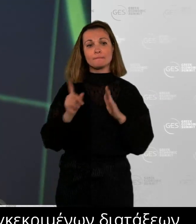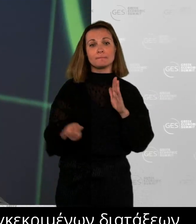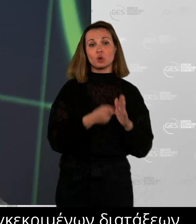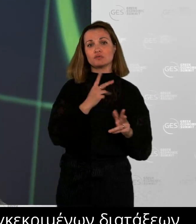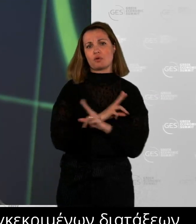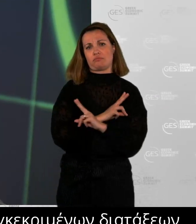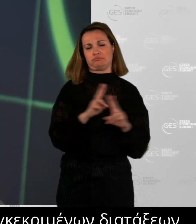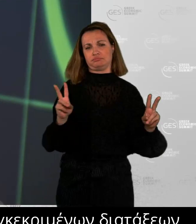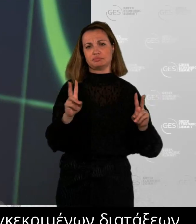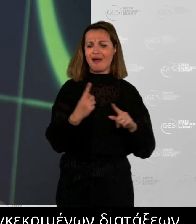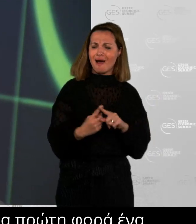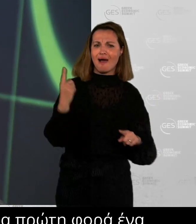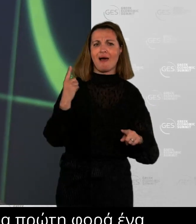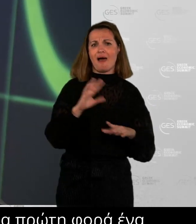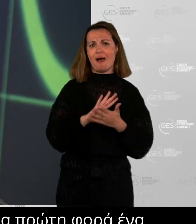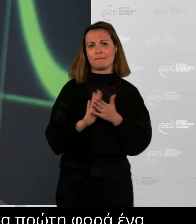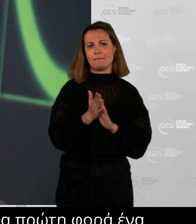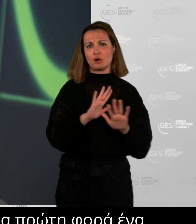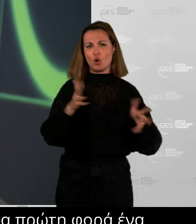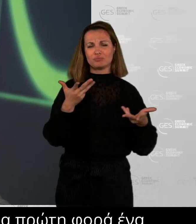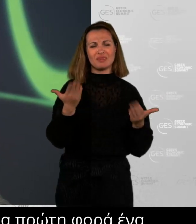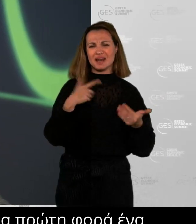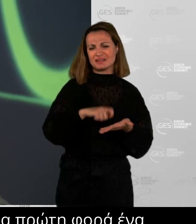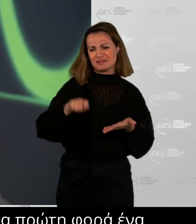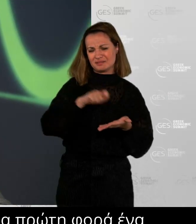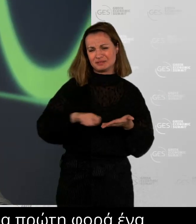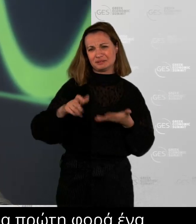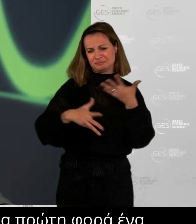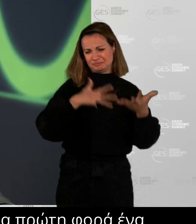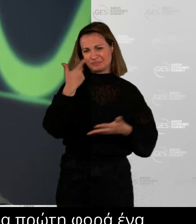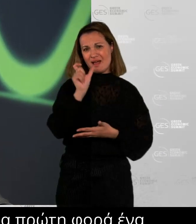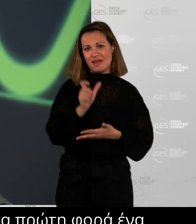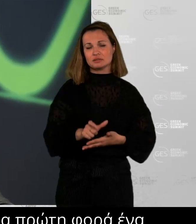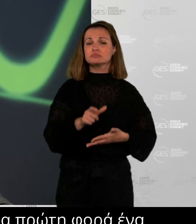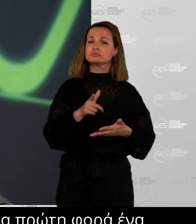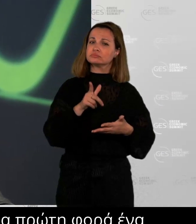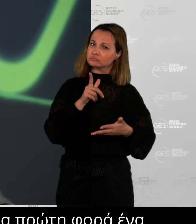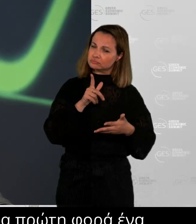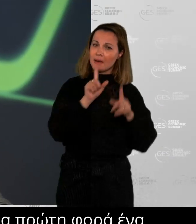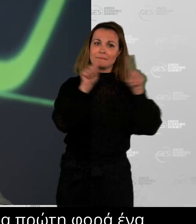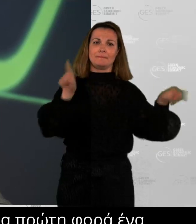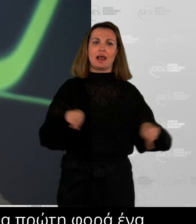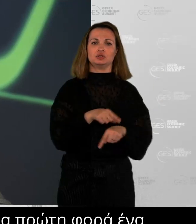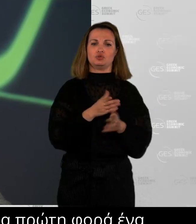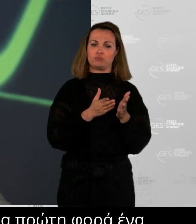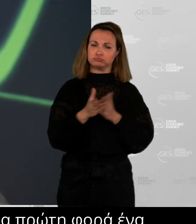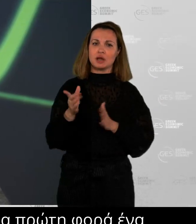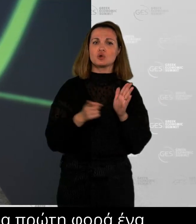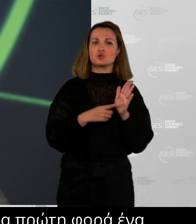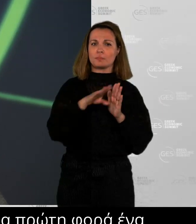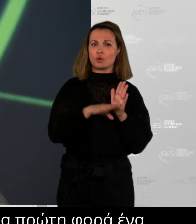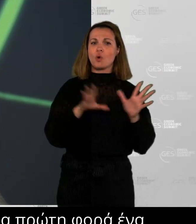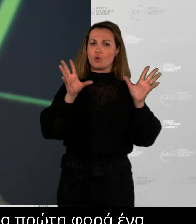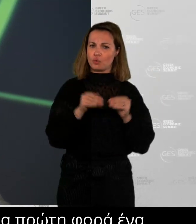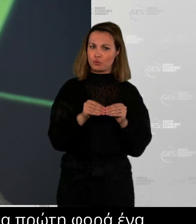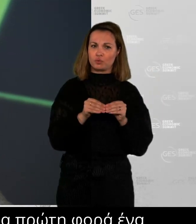απλό, με λιγότερη γραφειοκρατία, δίκαιο πλαίσιο ίδρυσης και λειτουργίας των τεχνοβλαστών,